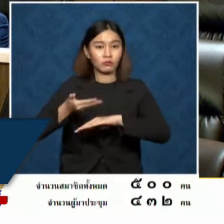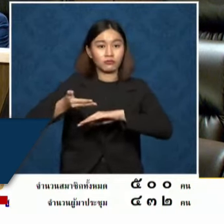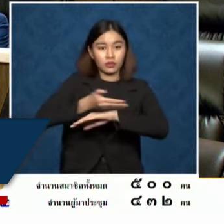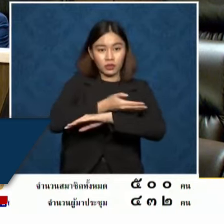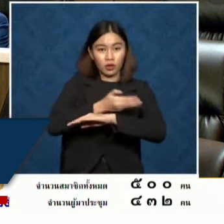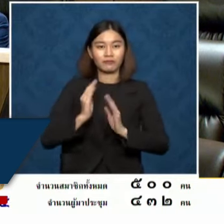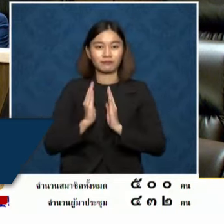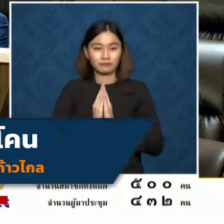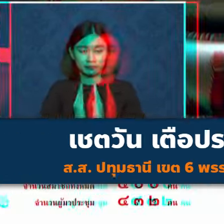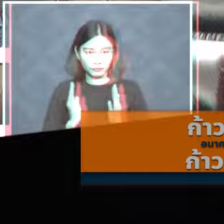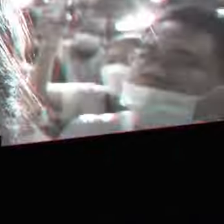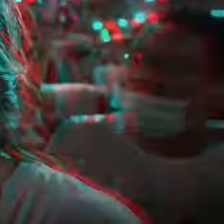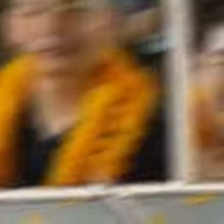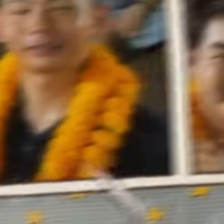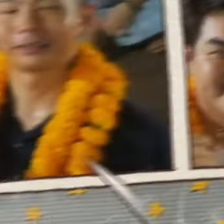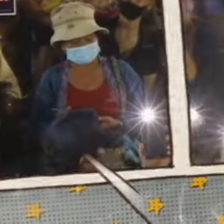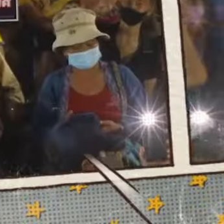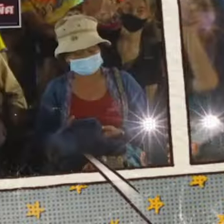มาขอบคุณ